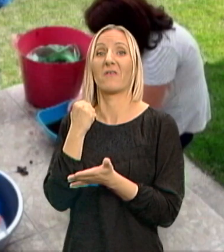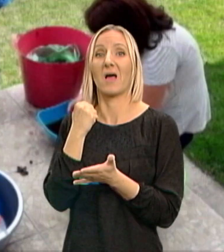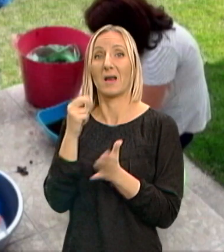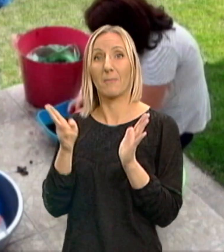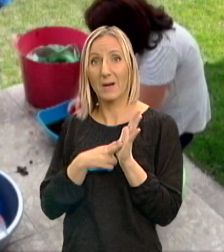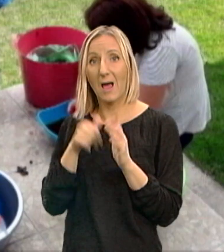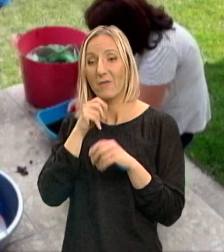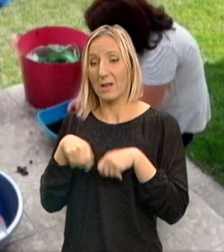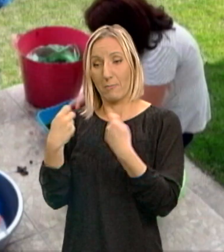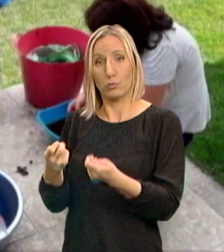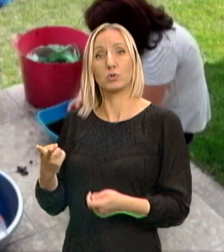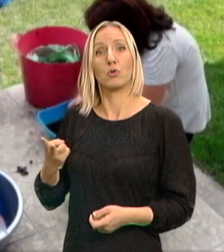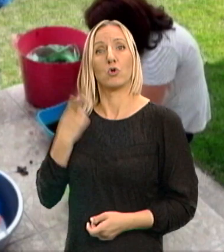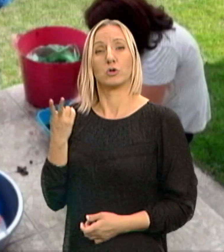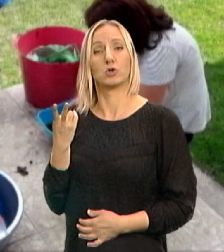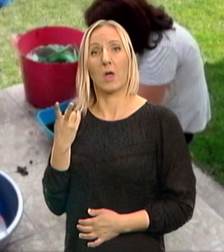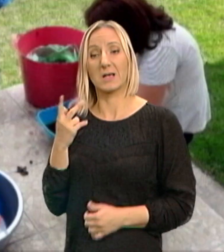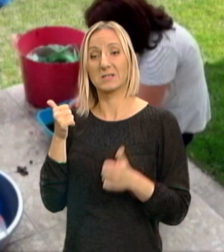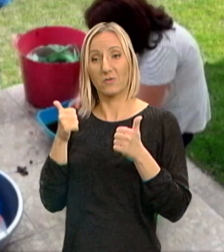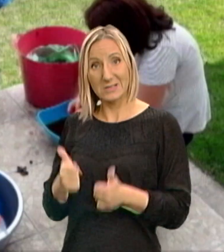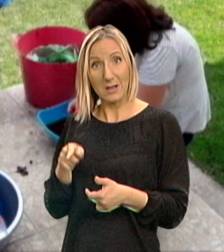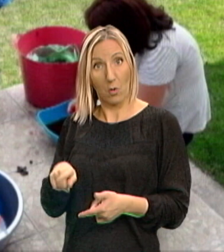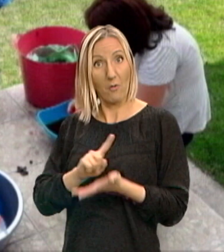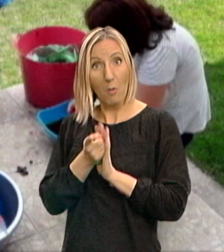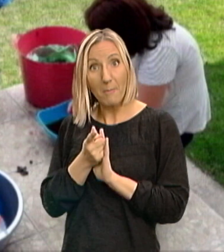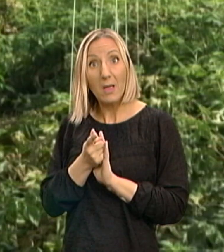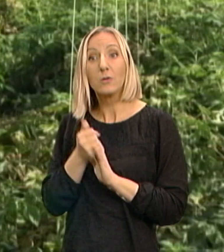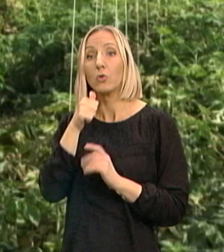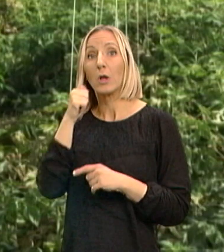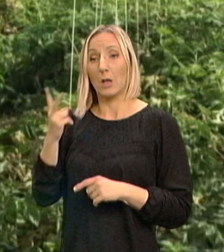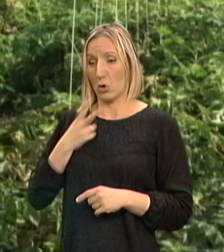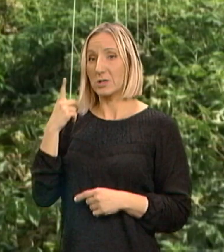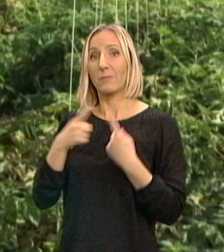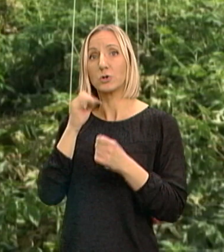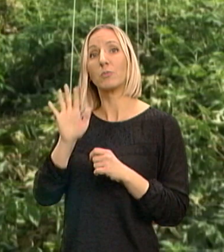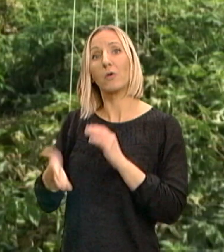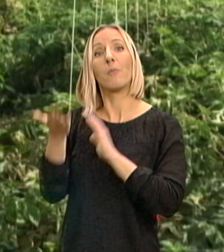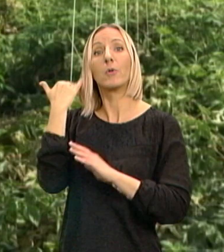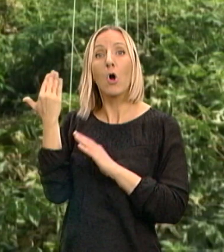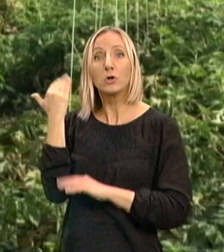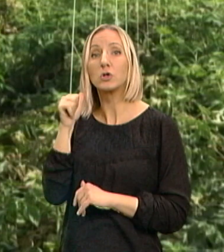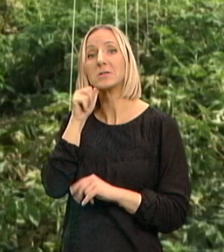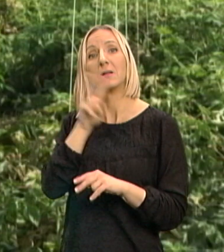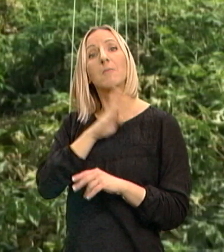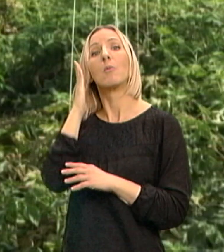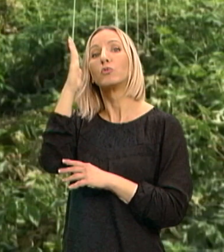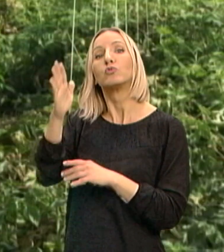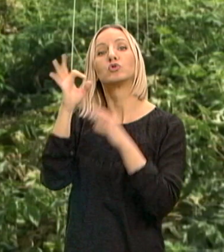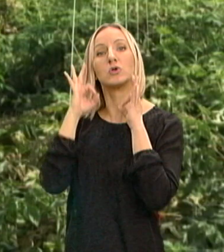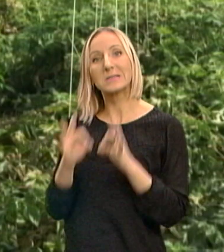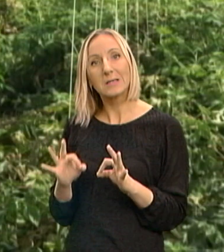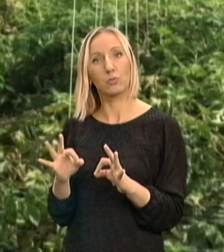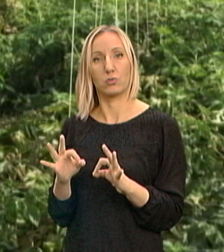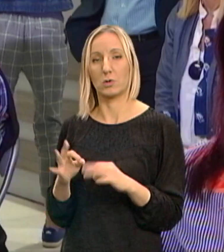pružimo dostojanstvo i sada u ovom momentu i da dostojanstveno pričamo o njihovoj prošlosti, a i da imaju budućnost sigurno